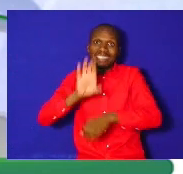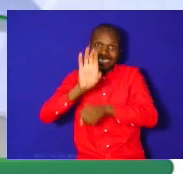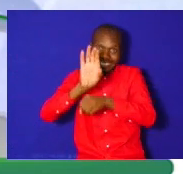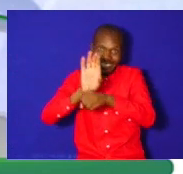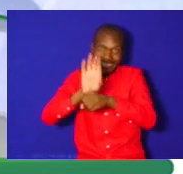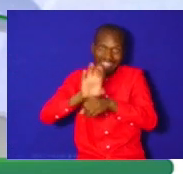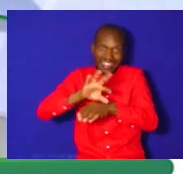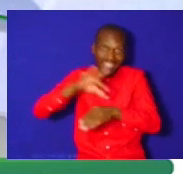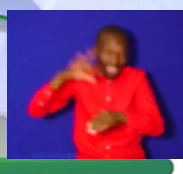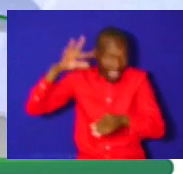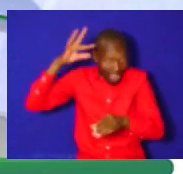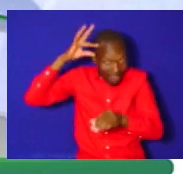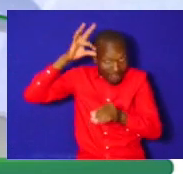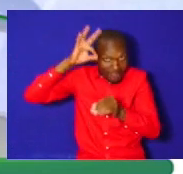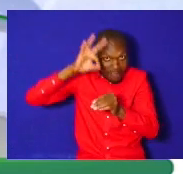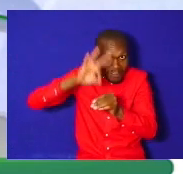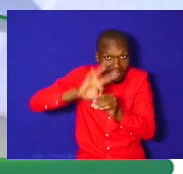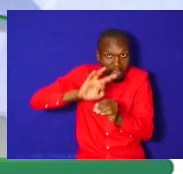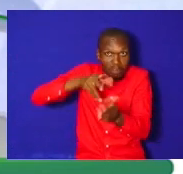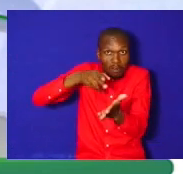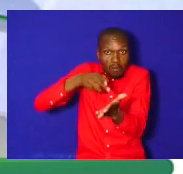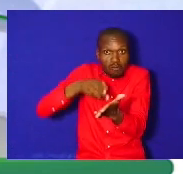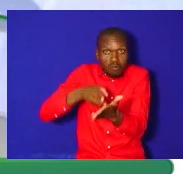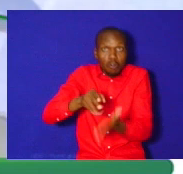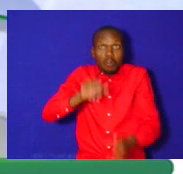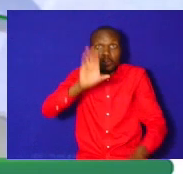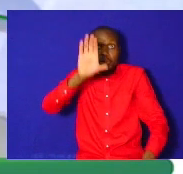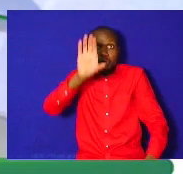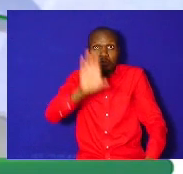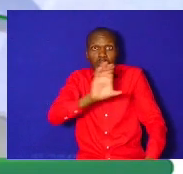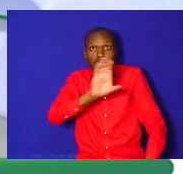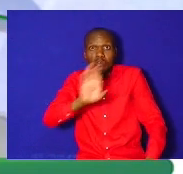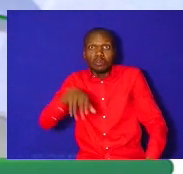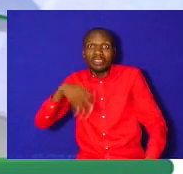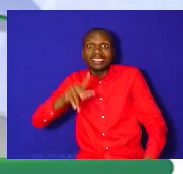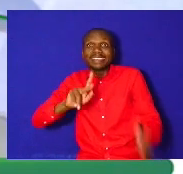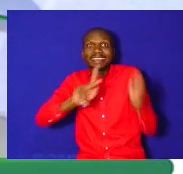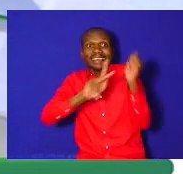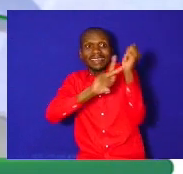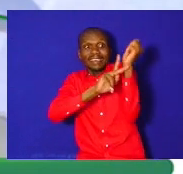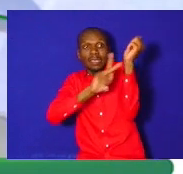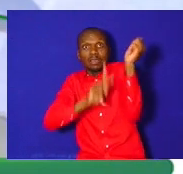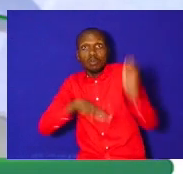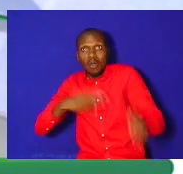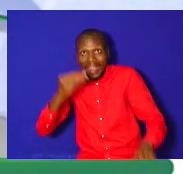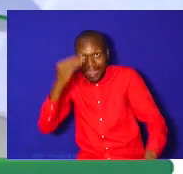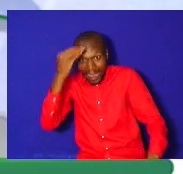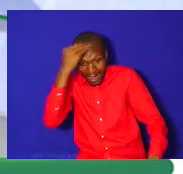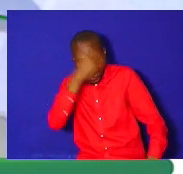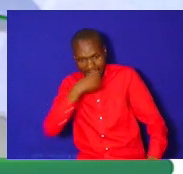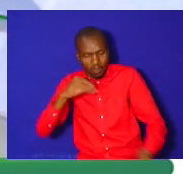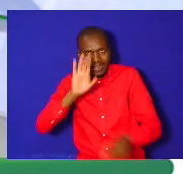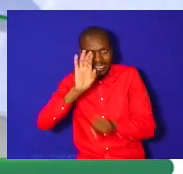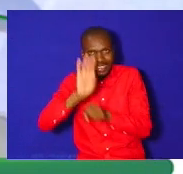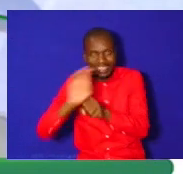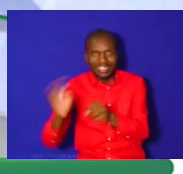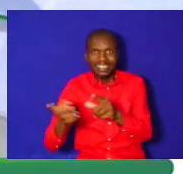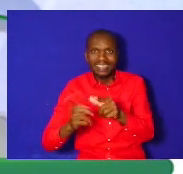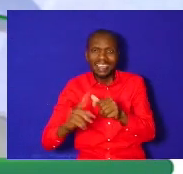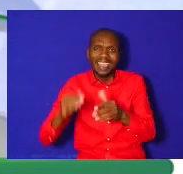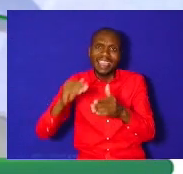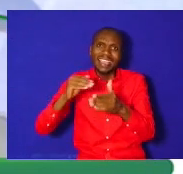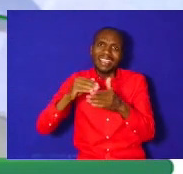Faith of all close keroka Catholic oyibo igole omuriki bwe kyombegya Gusii Council